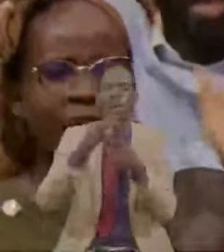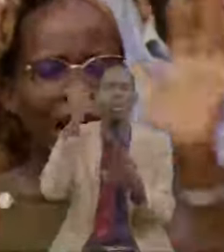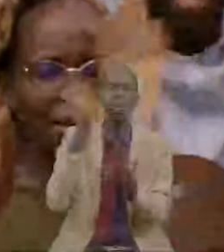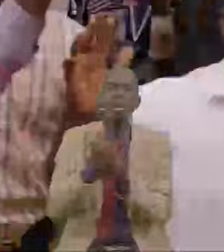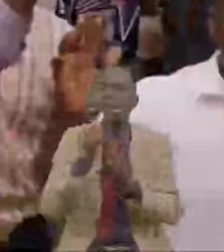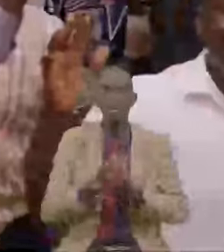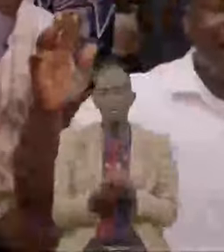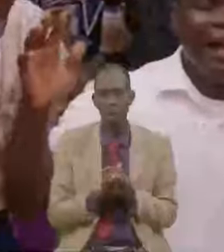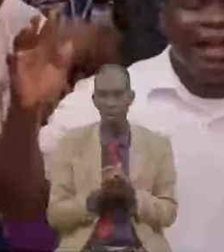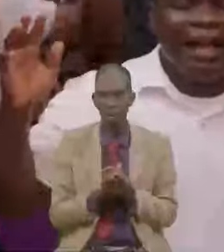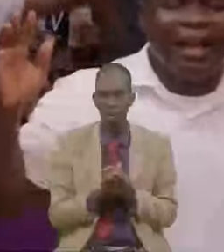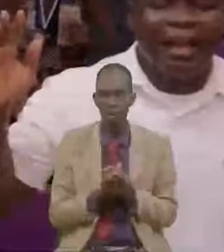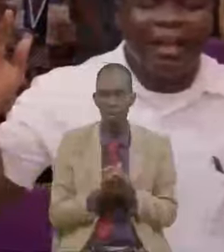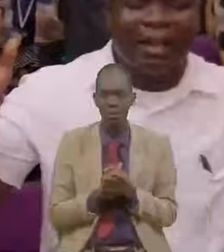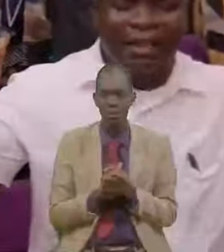Jésus-Christ.